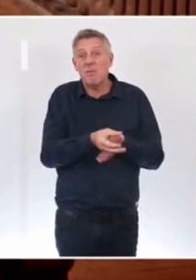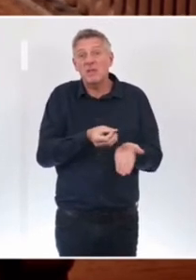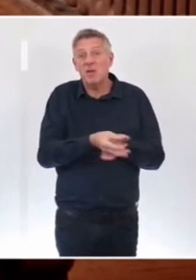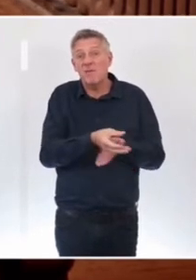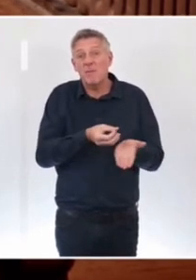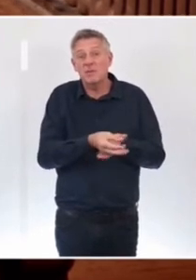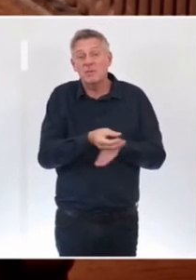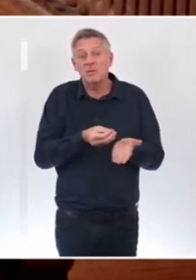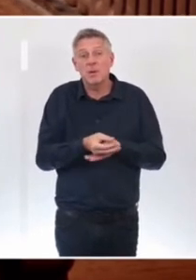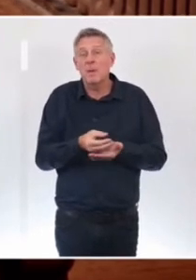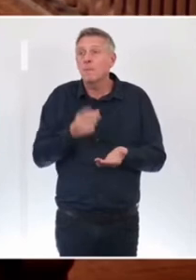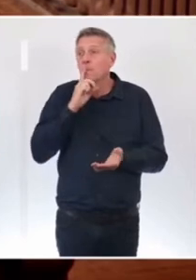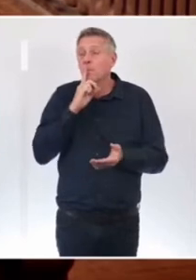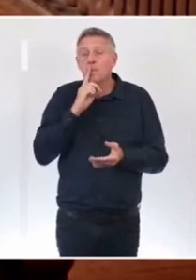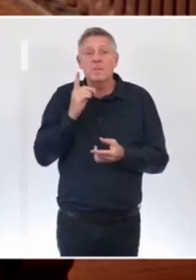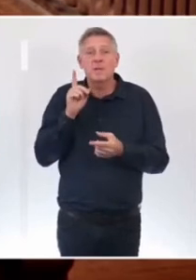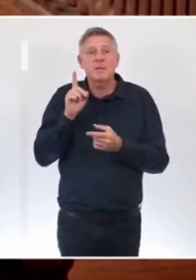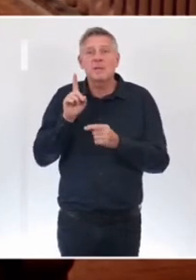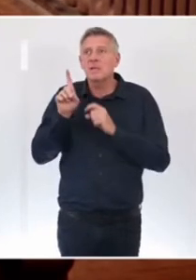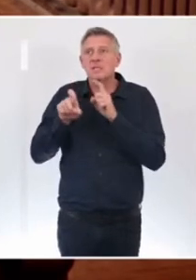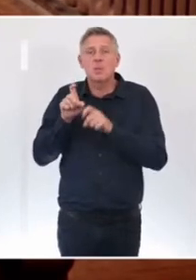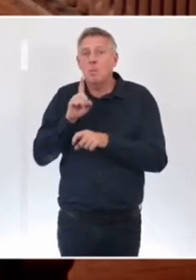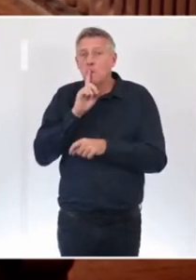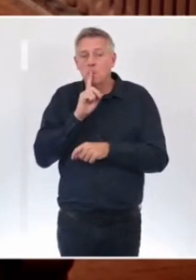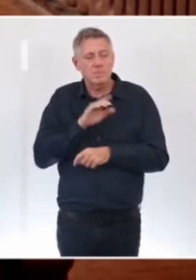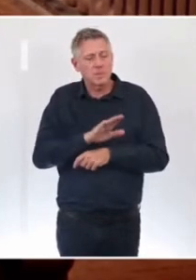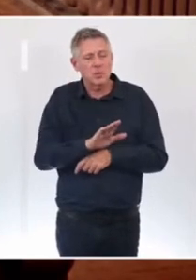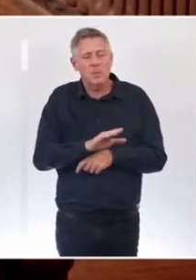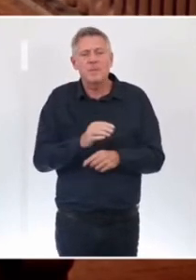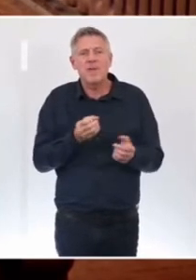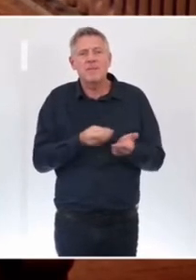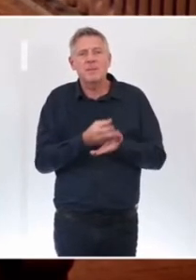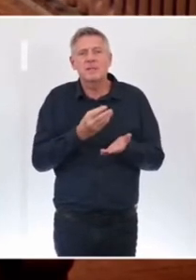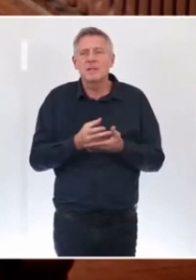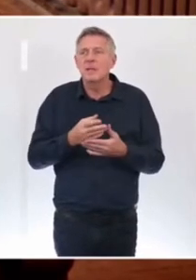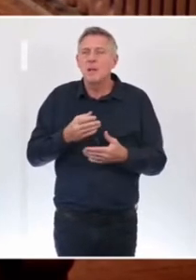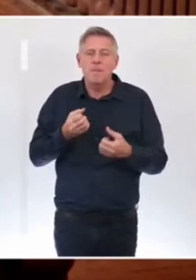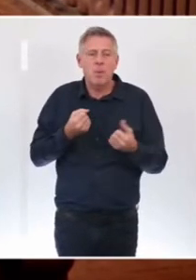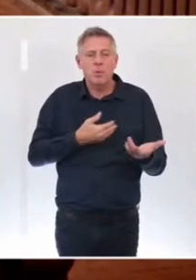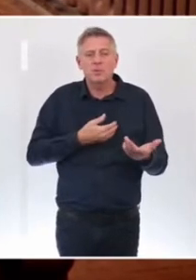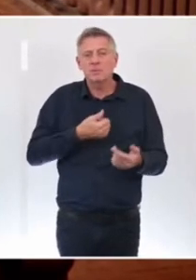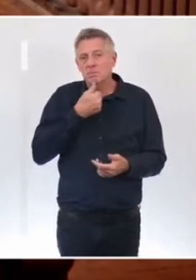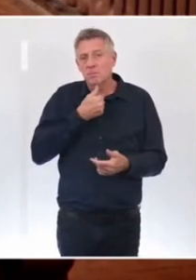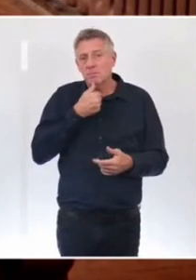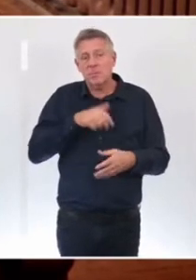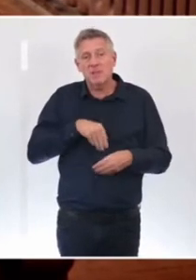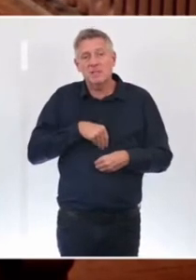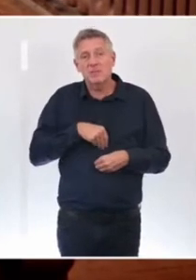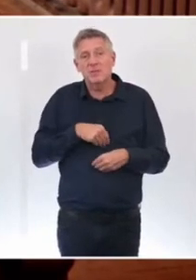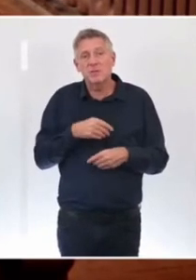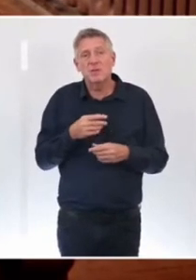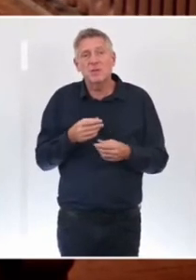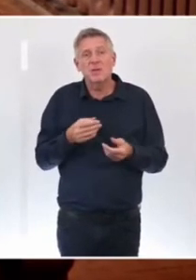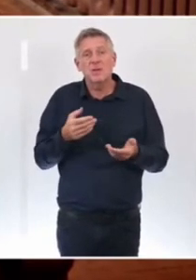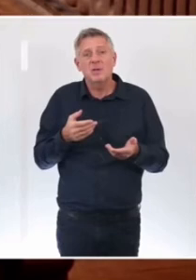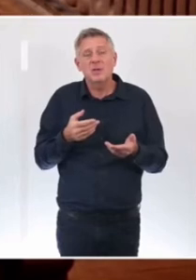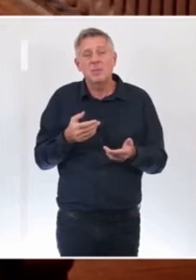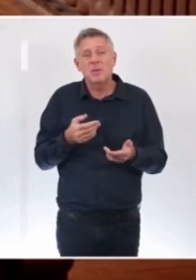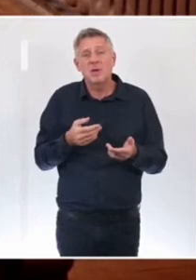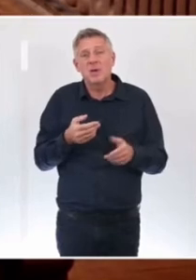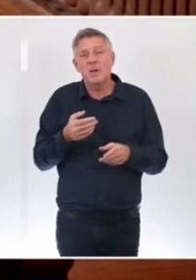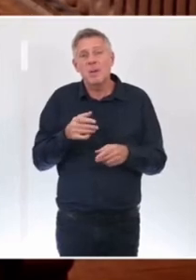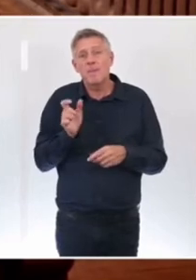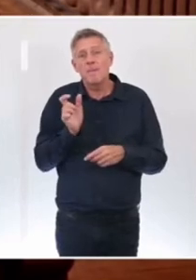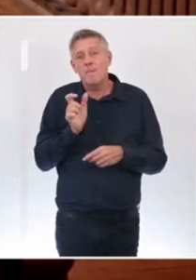pas poser de questions. Ils sont priés d'accepter ce qui est proposé, ce que vous appelez d'ailleurs des invariants, ça porte même maintenant